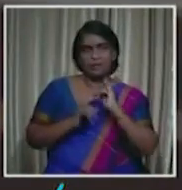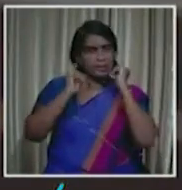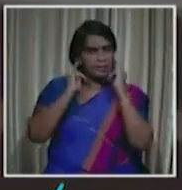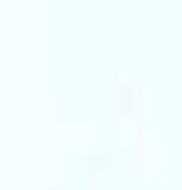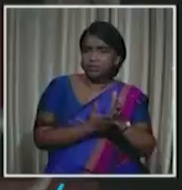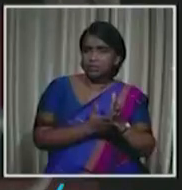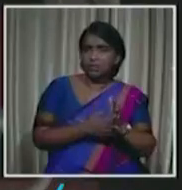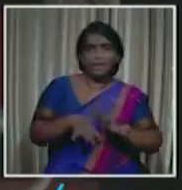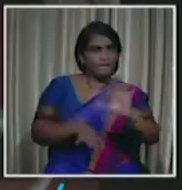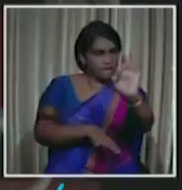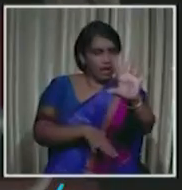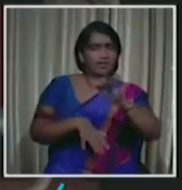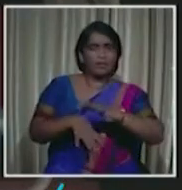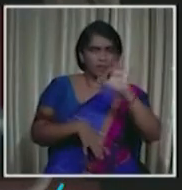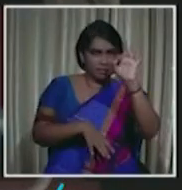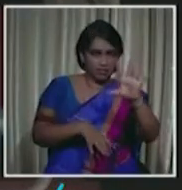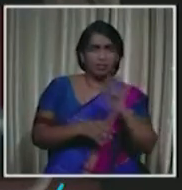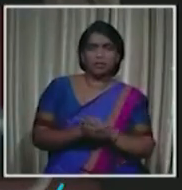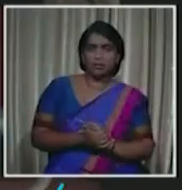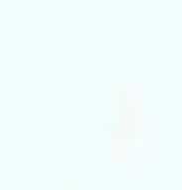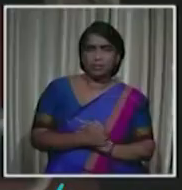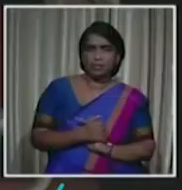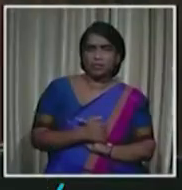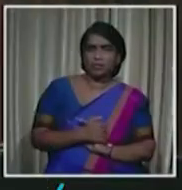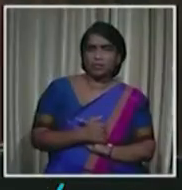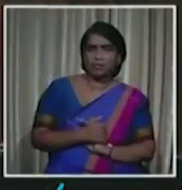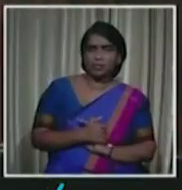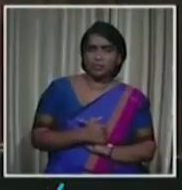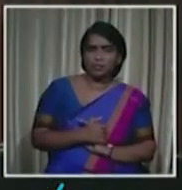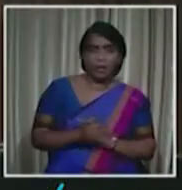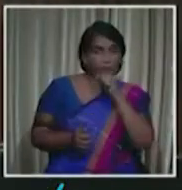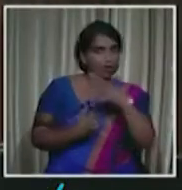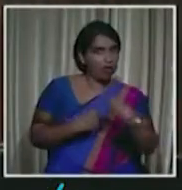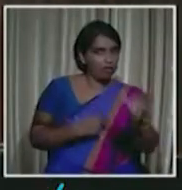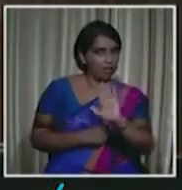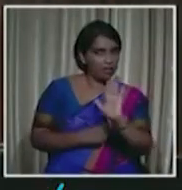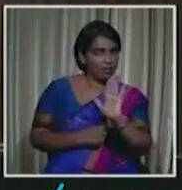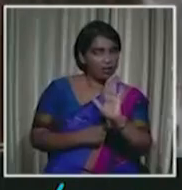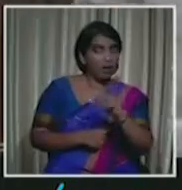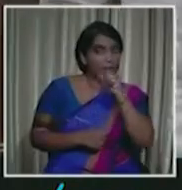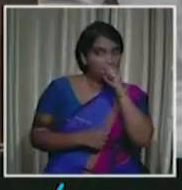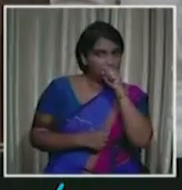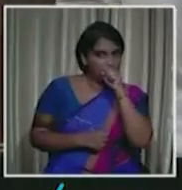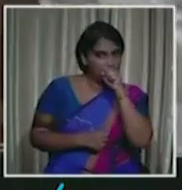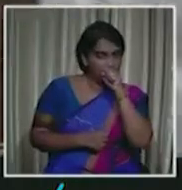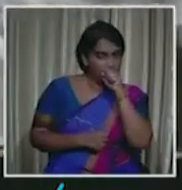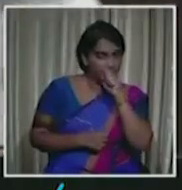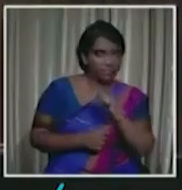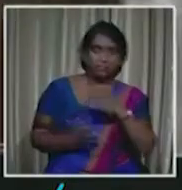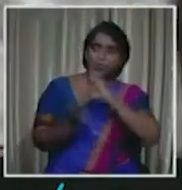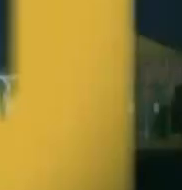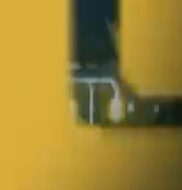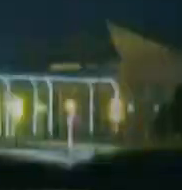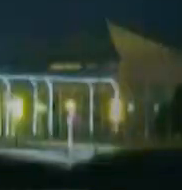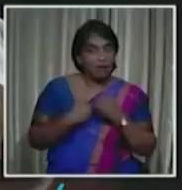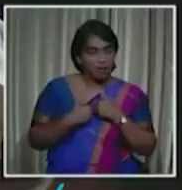කතා කරන්න ප්‍රධානාගතුමනි සභාවේ රීචර් බීකර් වෙන්නේ නැද්ද කරුණාකර කරන්න එපා සභාව මේ හල්තබනවා බොහොම